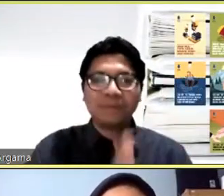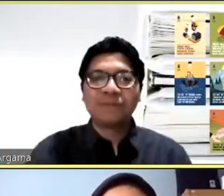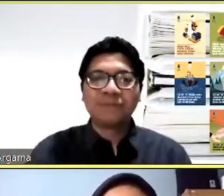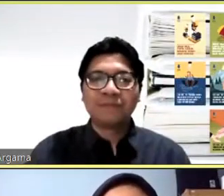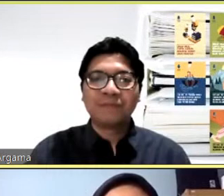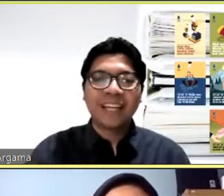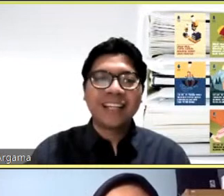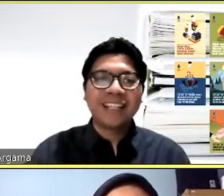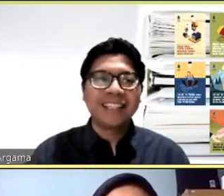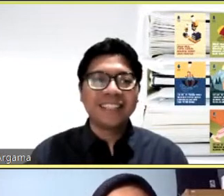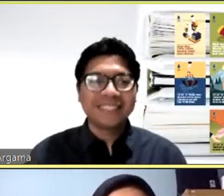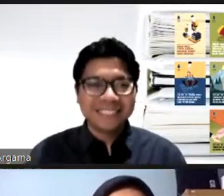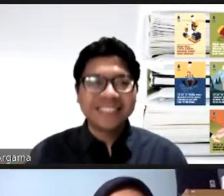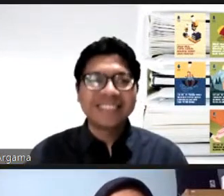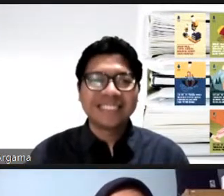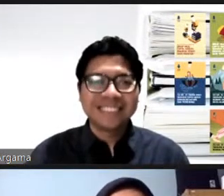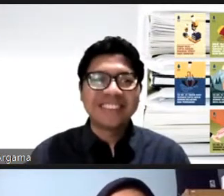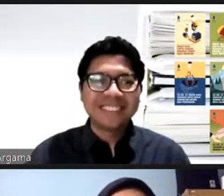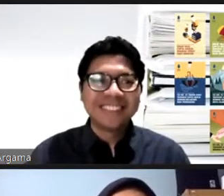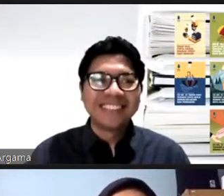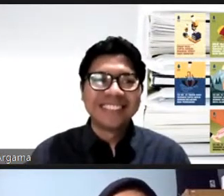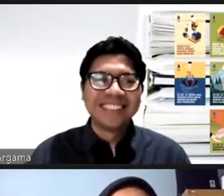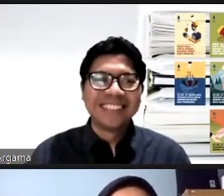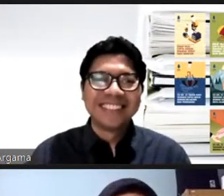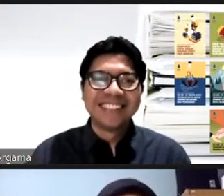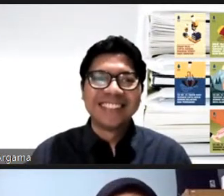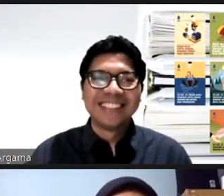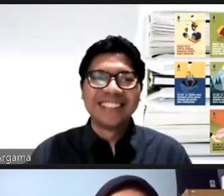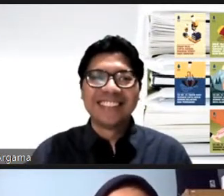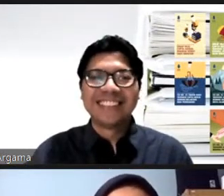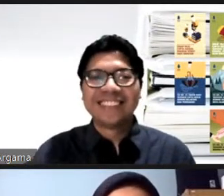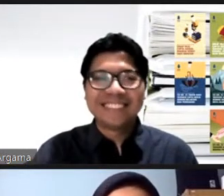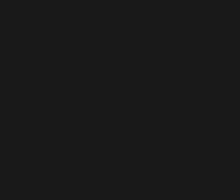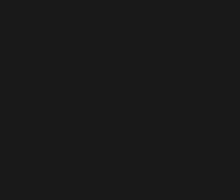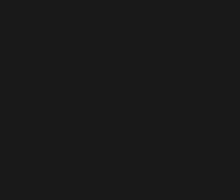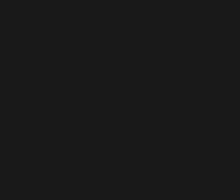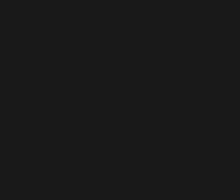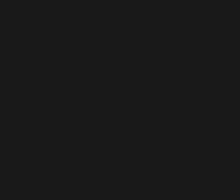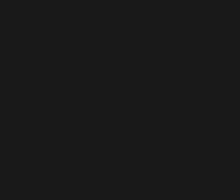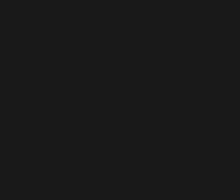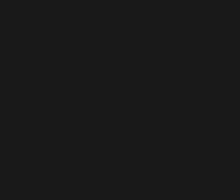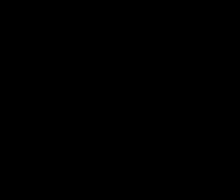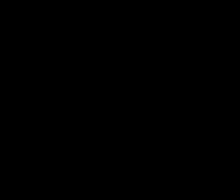Tom, Eri. Salam kenal, Fani. Terima kasih, Mas Eri. Bagi